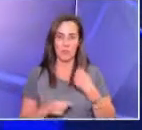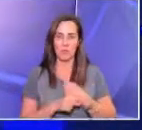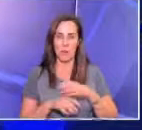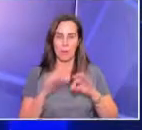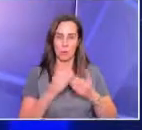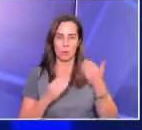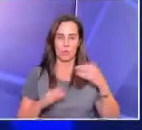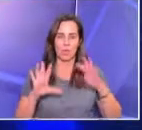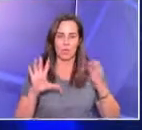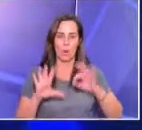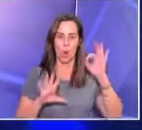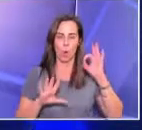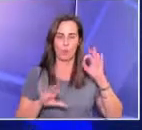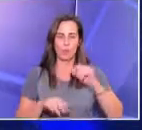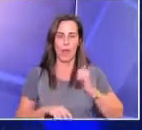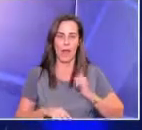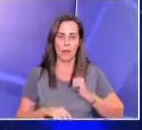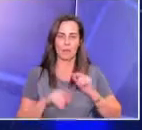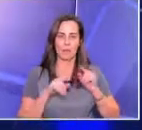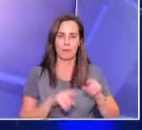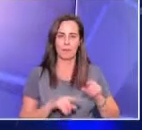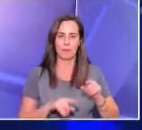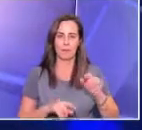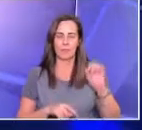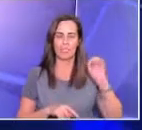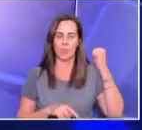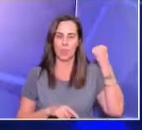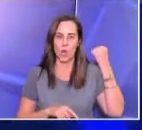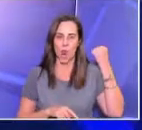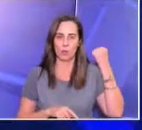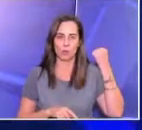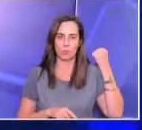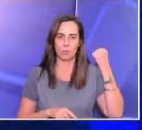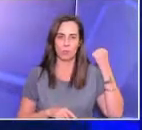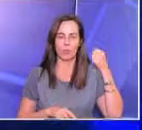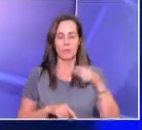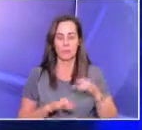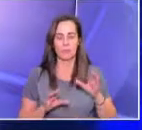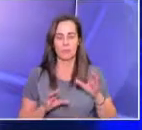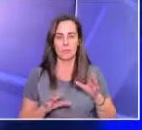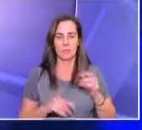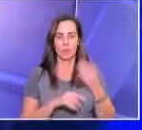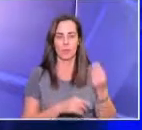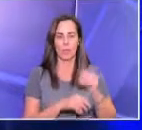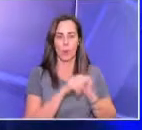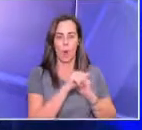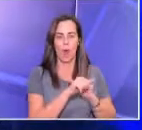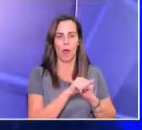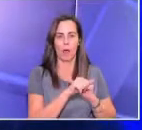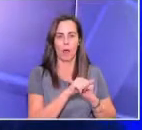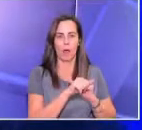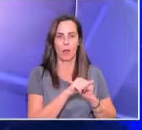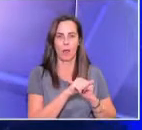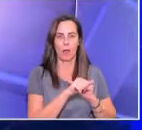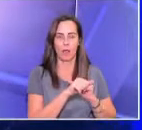הבחירות הקודמות, 90% מהקולות של החיילים הלכו למפלגות ציוניות, וזה בהכרח מחזק את את המועמדות